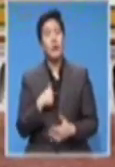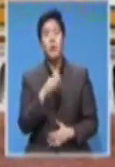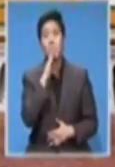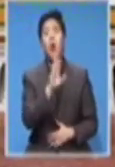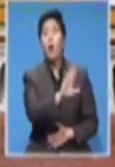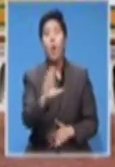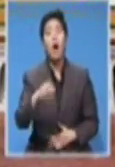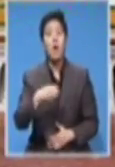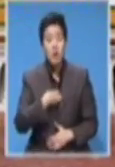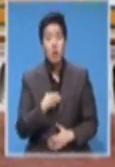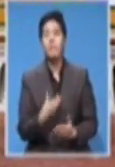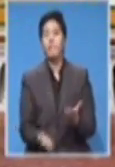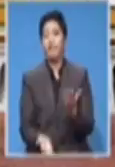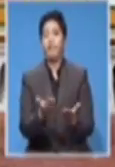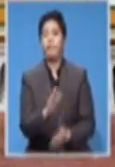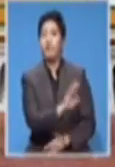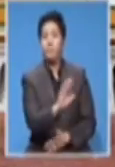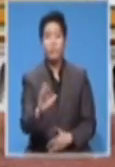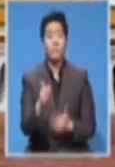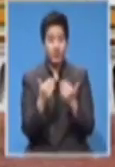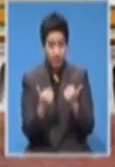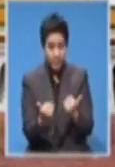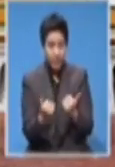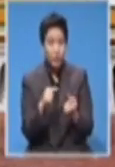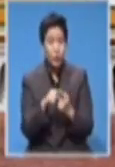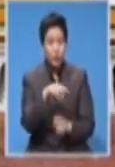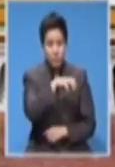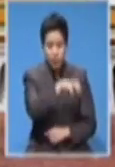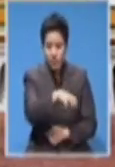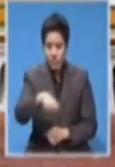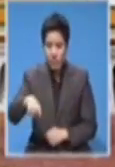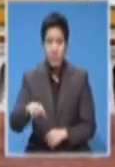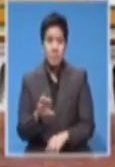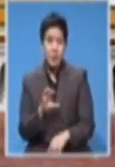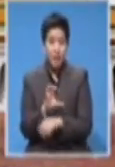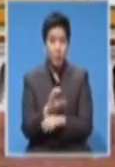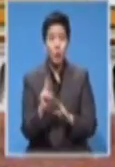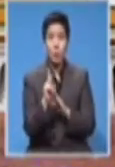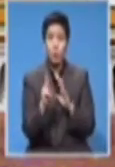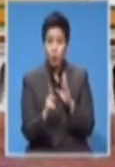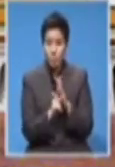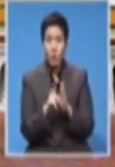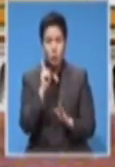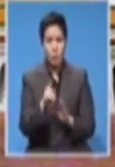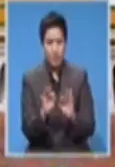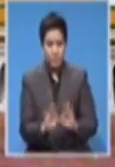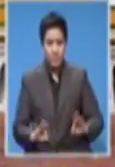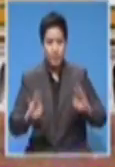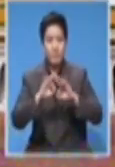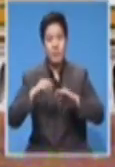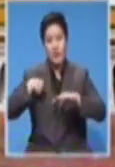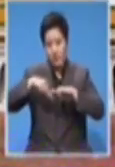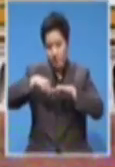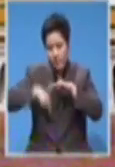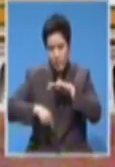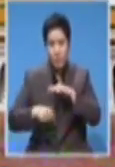ใจนะครับแล้วแต่ท่านเพราะนั้นในส่วนของหน่วยงานมาใช้กฎหมายเนี่ยมันจำเป็นนะครับต้องลงละเอียดนะครับใช้กฎหม